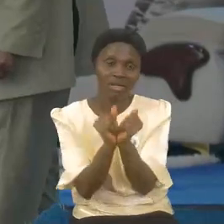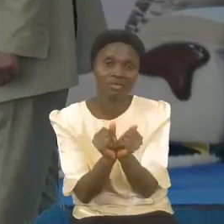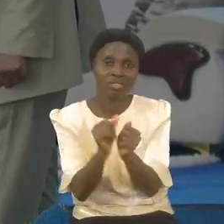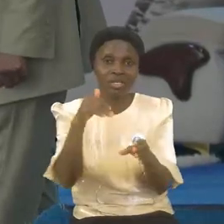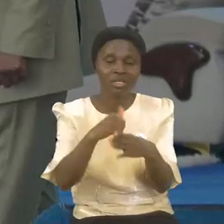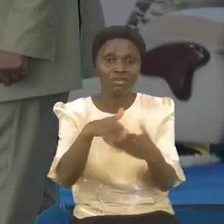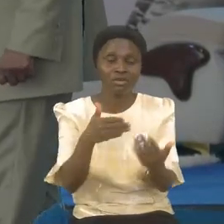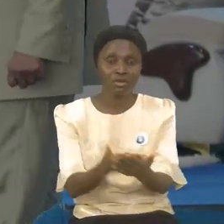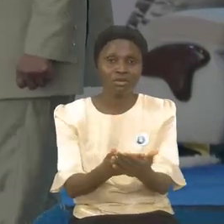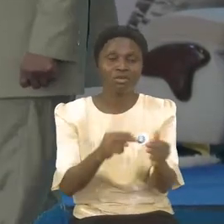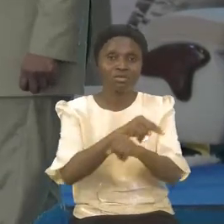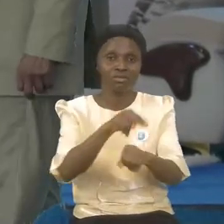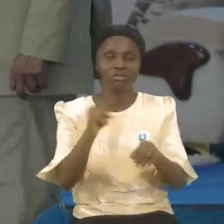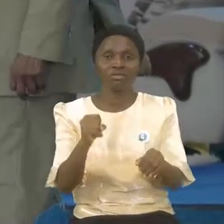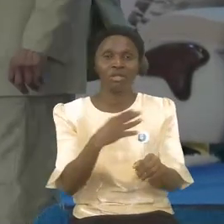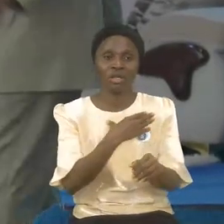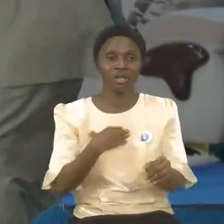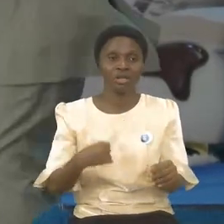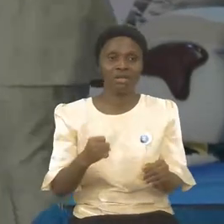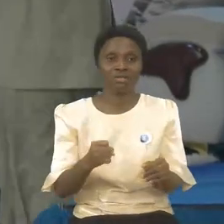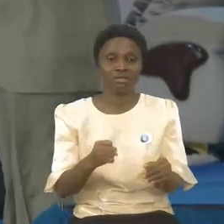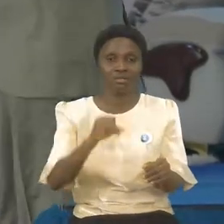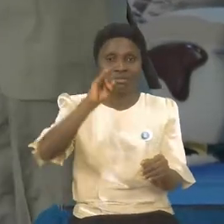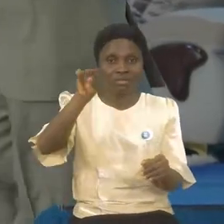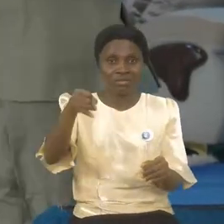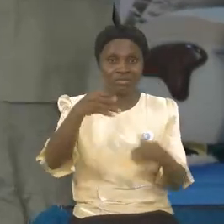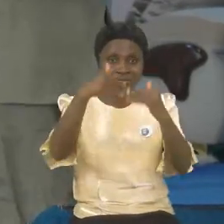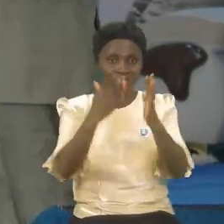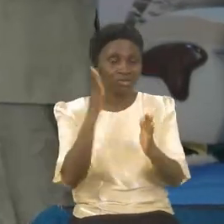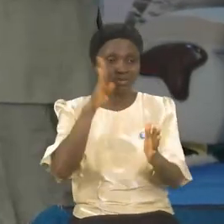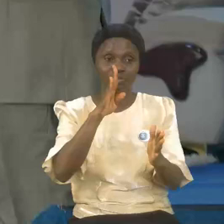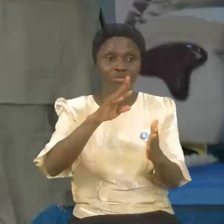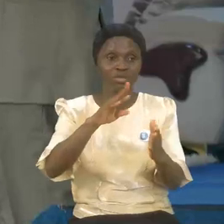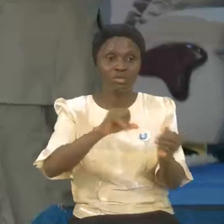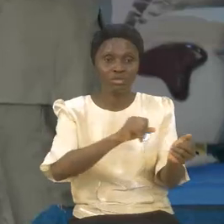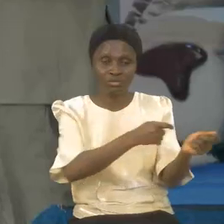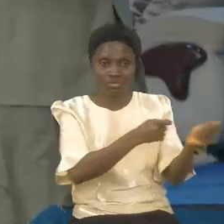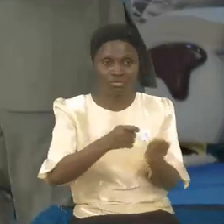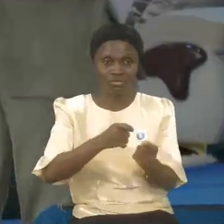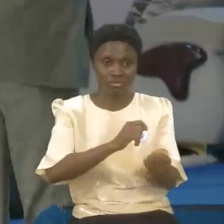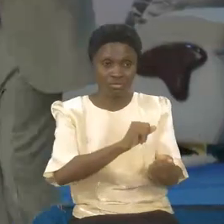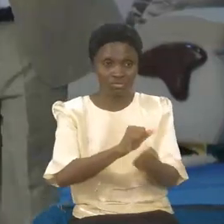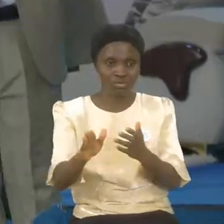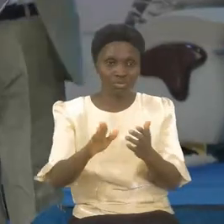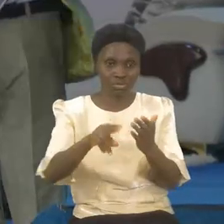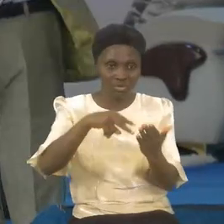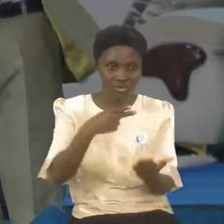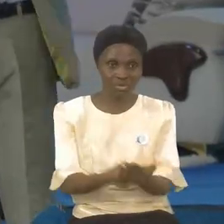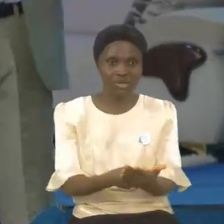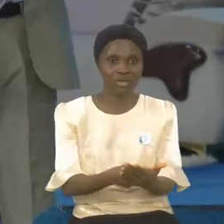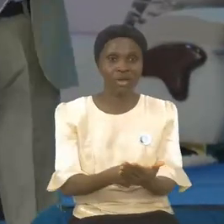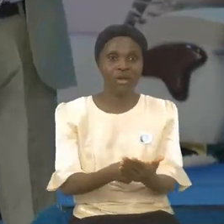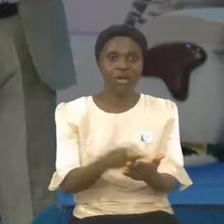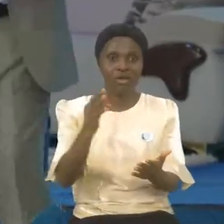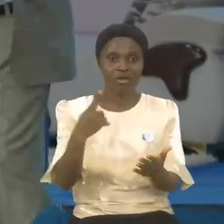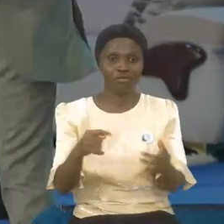parmi toutes et Jérusalem sera foulée au pied par les nations vous voyez le combat sur le dôme de